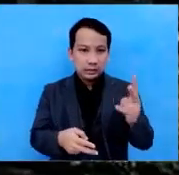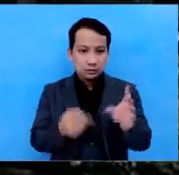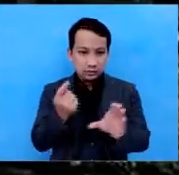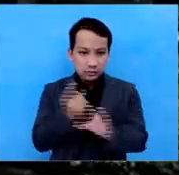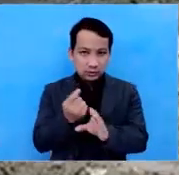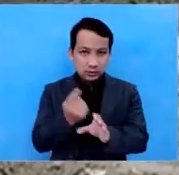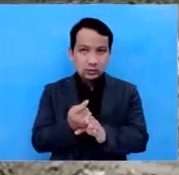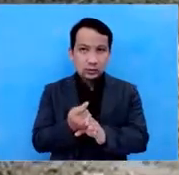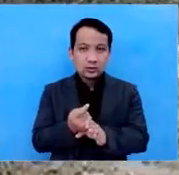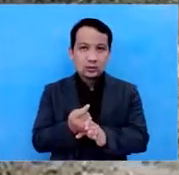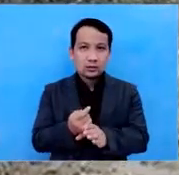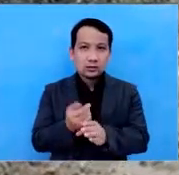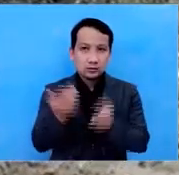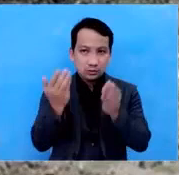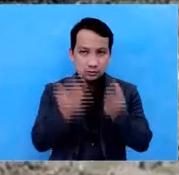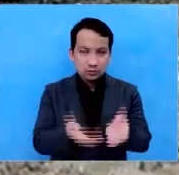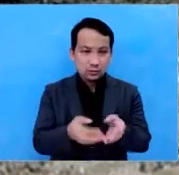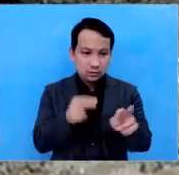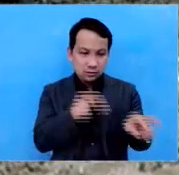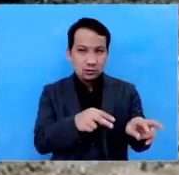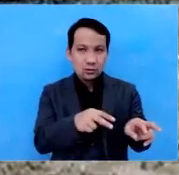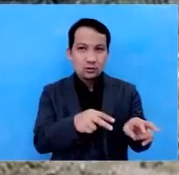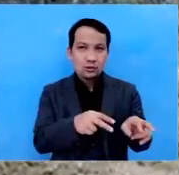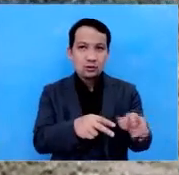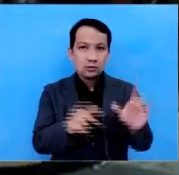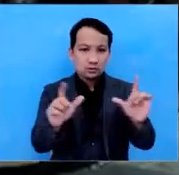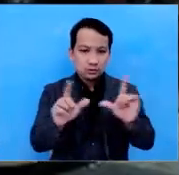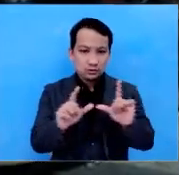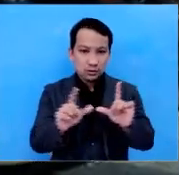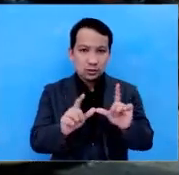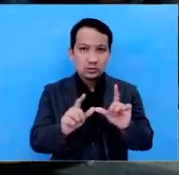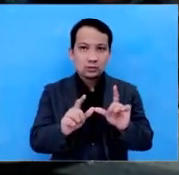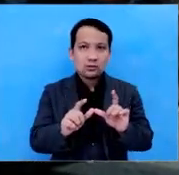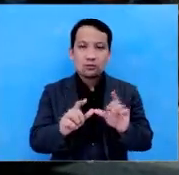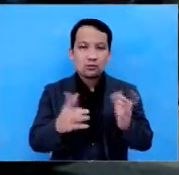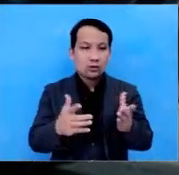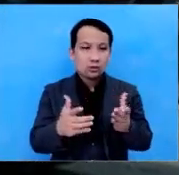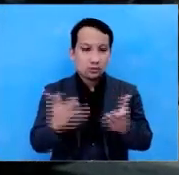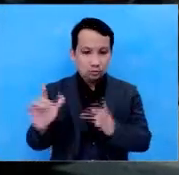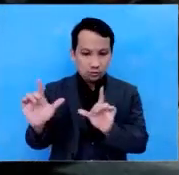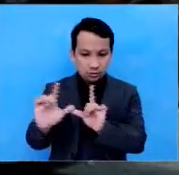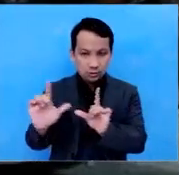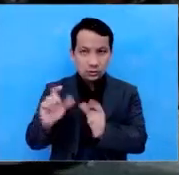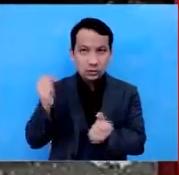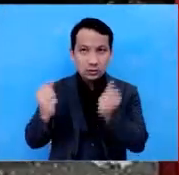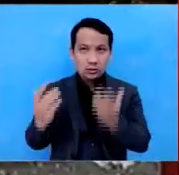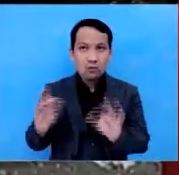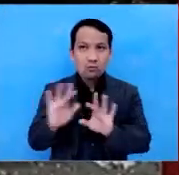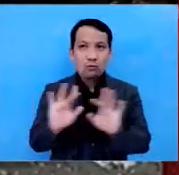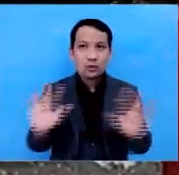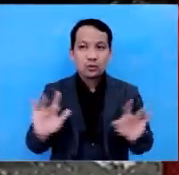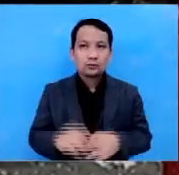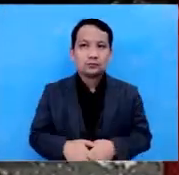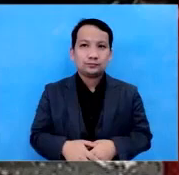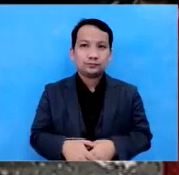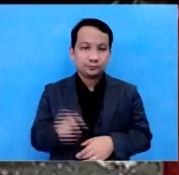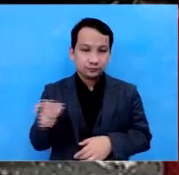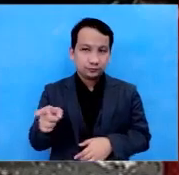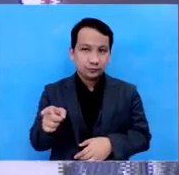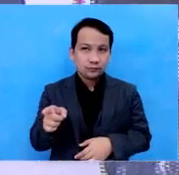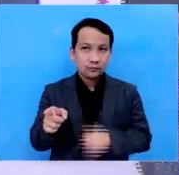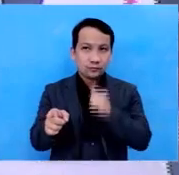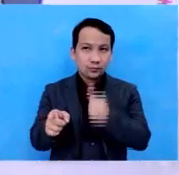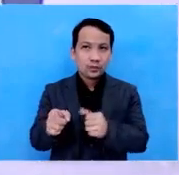na na-impound matapos madiskubring paso na ang papeles. Wala pang lisensya ang mga driver nito. Na-impound din ang isang kolorum na